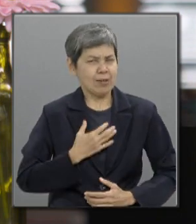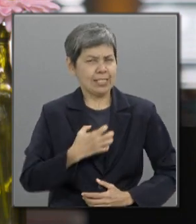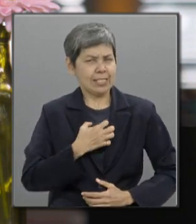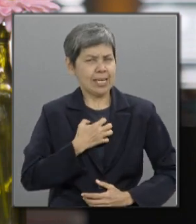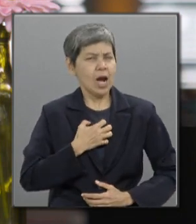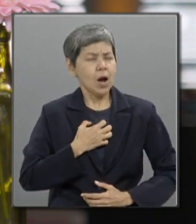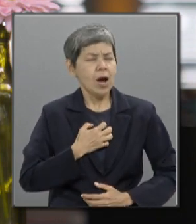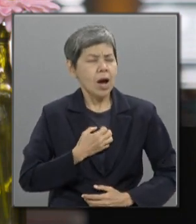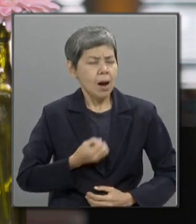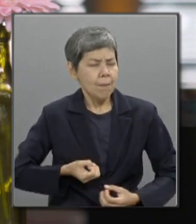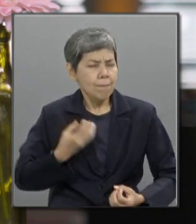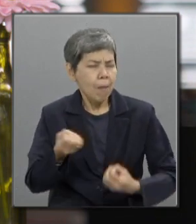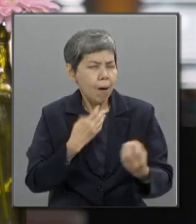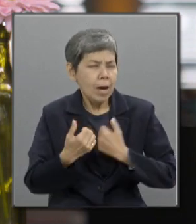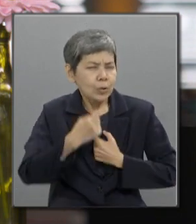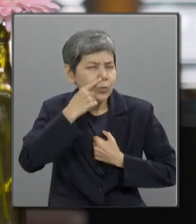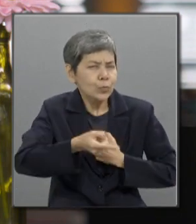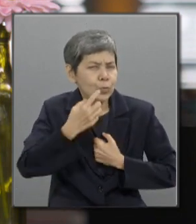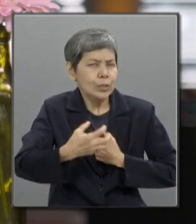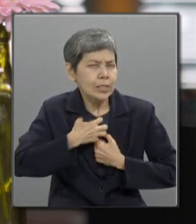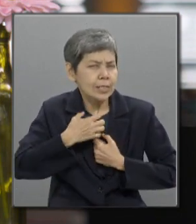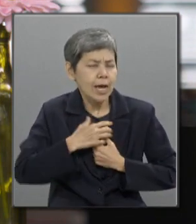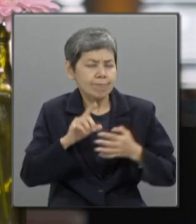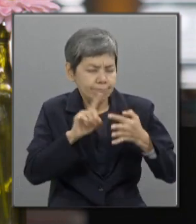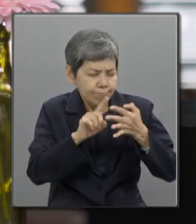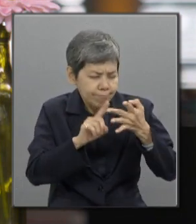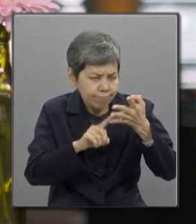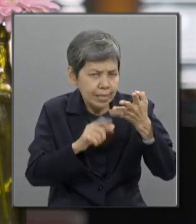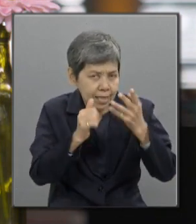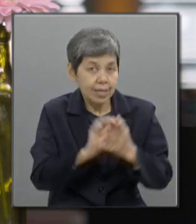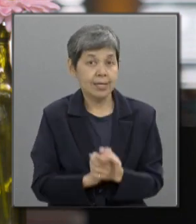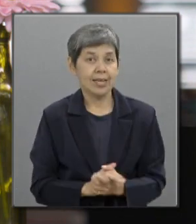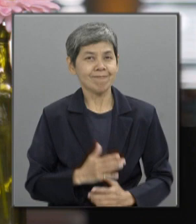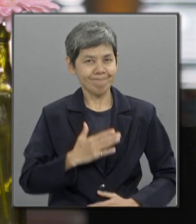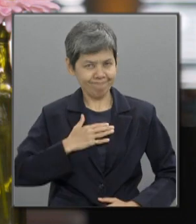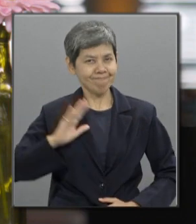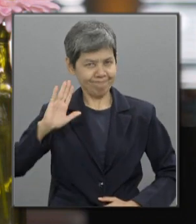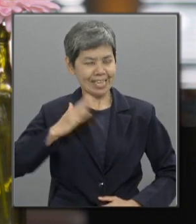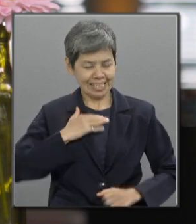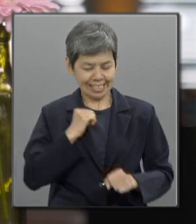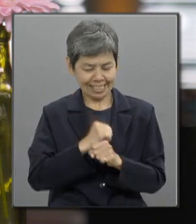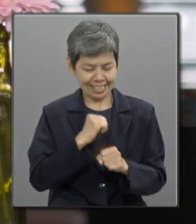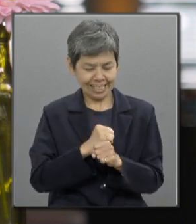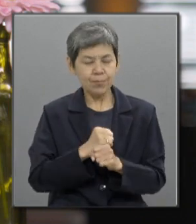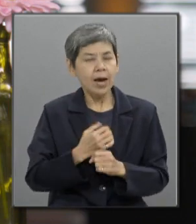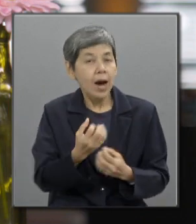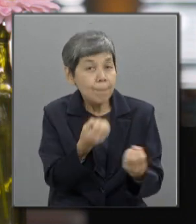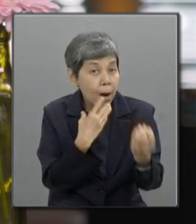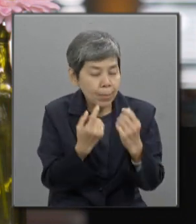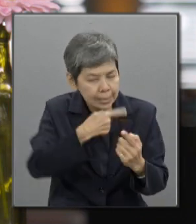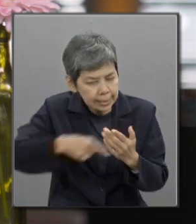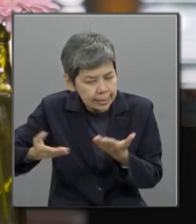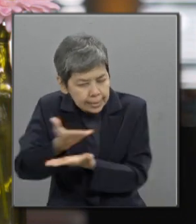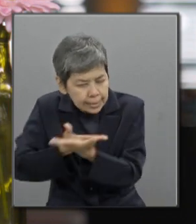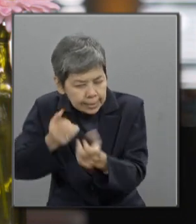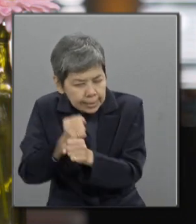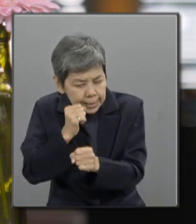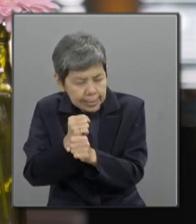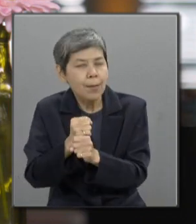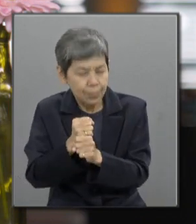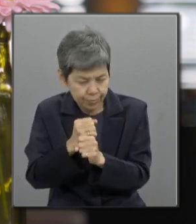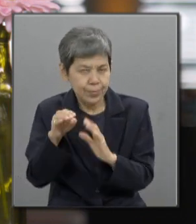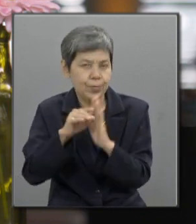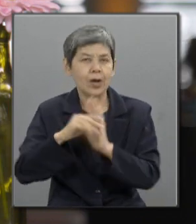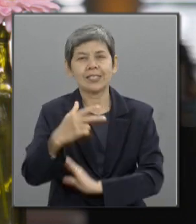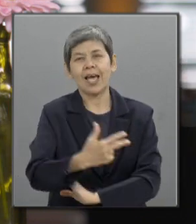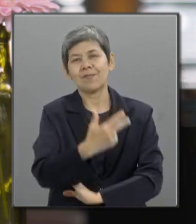ะให้ส่งความคิดเห็นกันเข้ามาเยอะๆแบบนี้ในทุกๆสัปดาห์เลยนะคะสัญญาค่ะว่าจะนำทุกความคิดเห็นไปหาคำตอบกับทุกๆรายการ